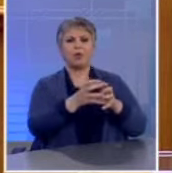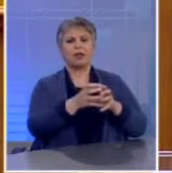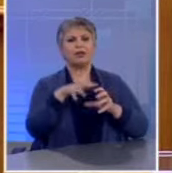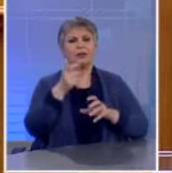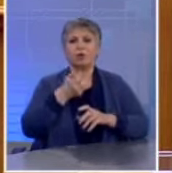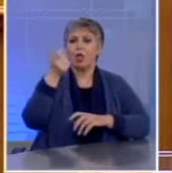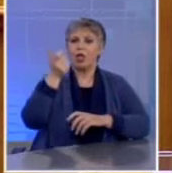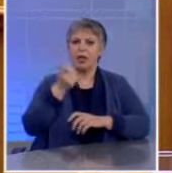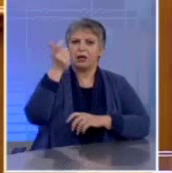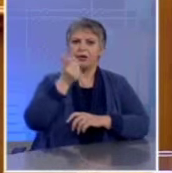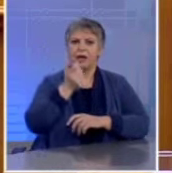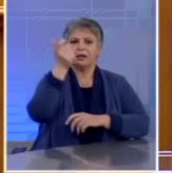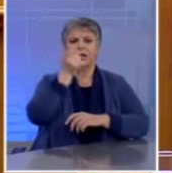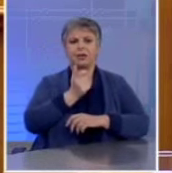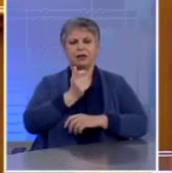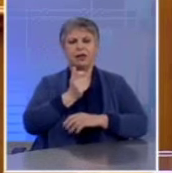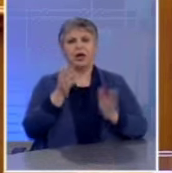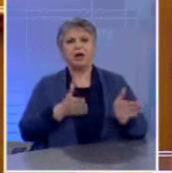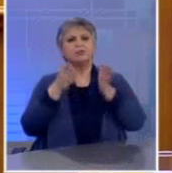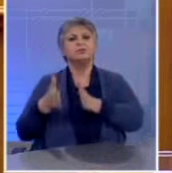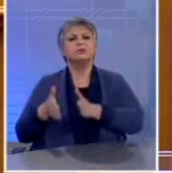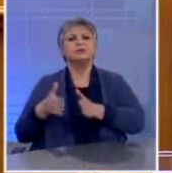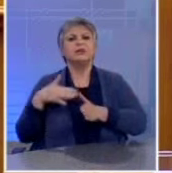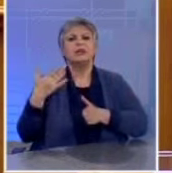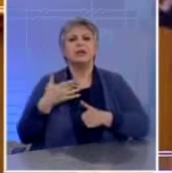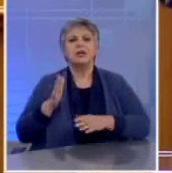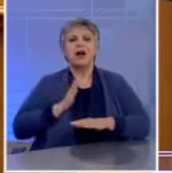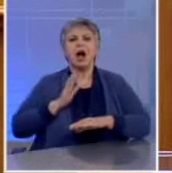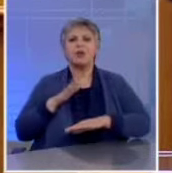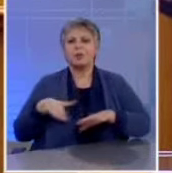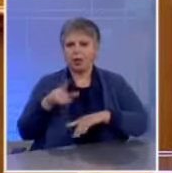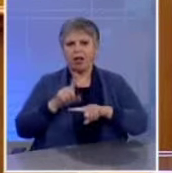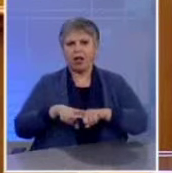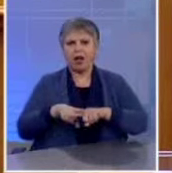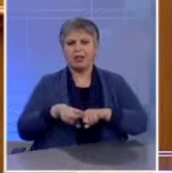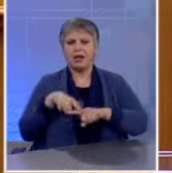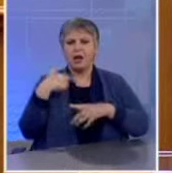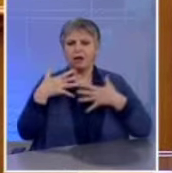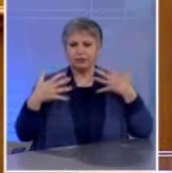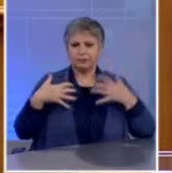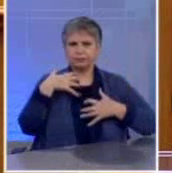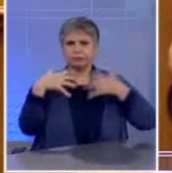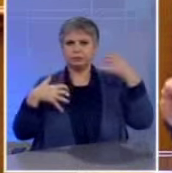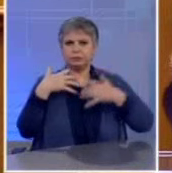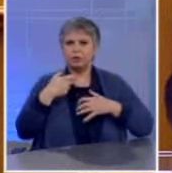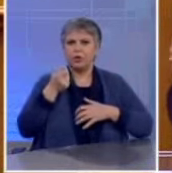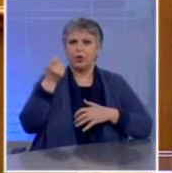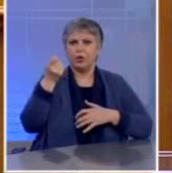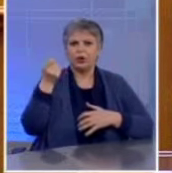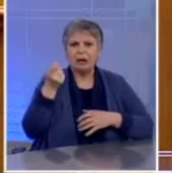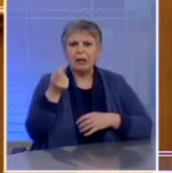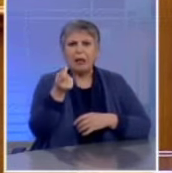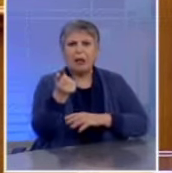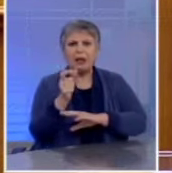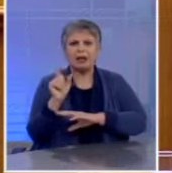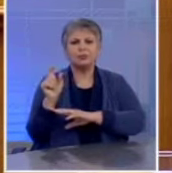λαός αγωνιά, έχοντας ένα μικρό δάνειο μιας επιχείρησης, τι θα έρθει να δώσει η Τρόικα, τα θαλασσοδάνεια των κομμάτων